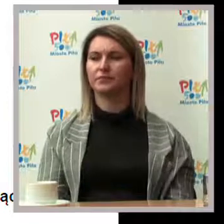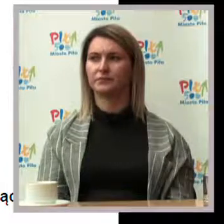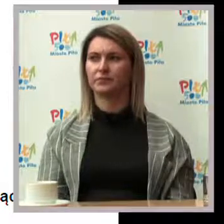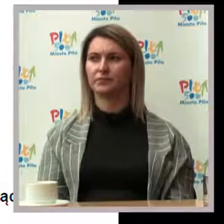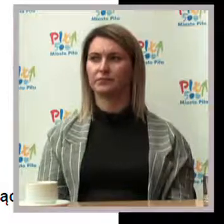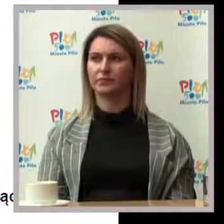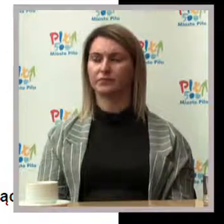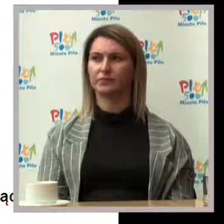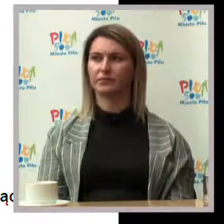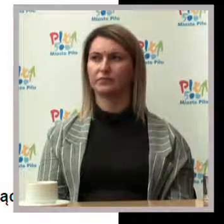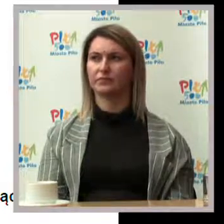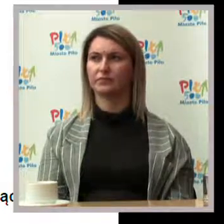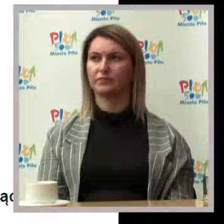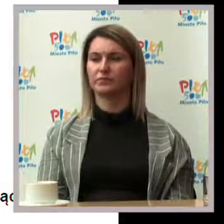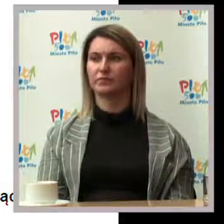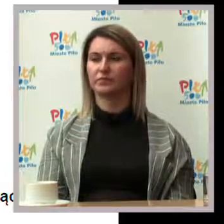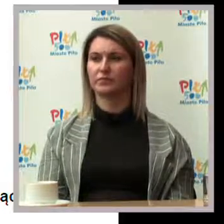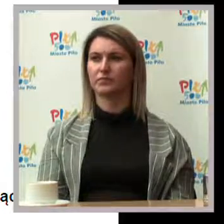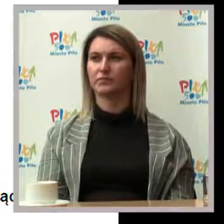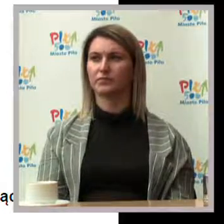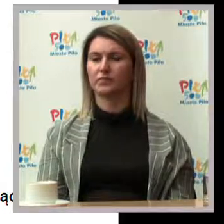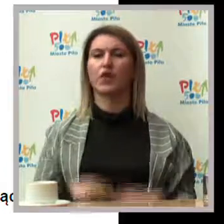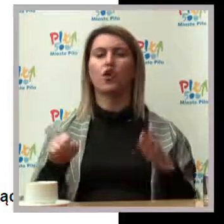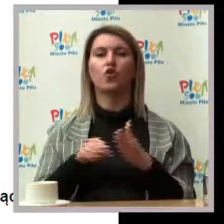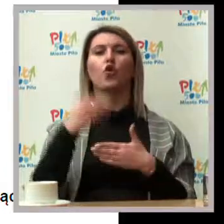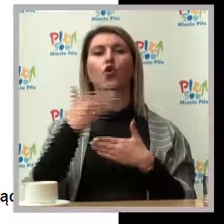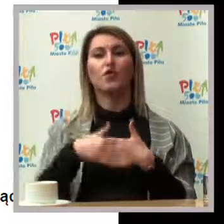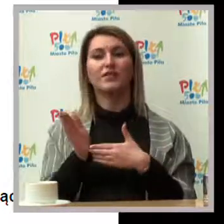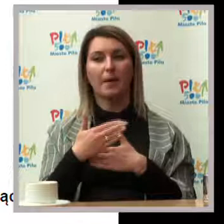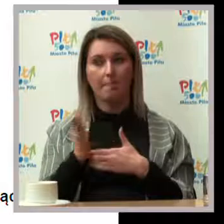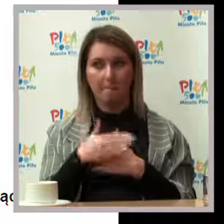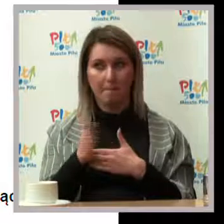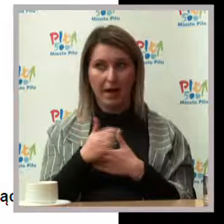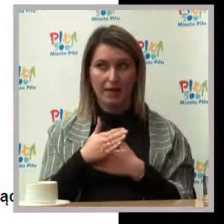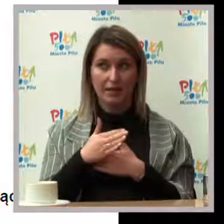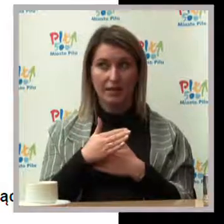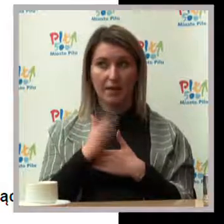wartościach subwencji wpływają do końca marca, spodziewamy się takich informacji w miesiącu lutym.